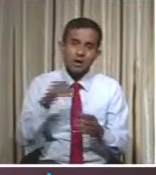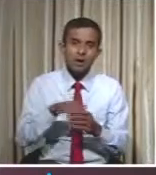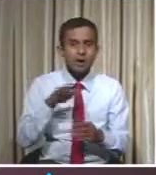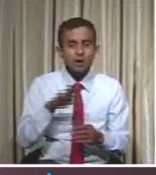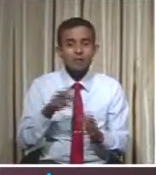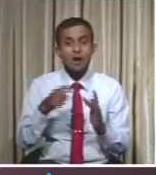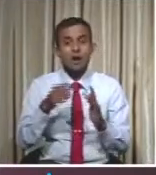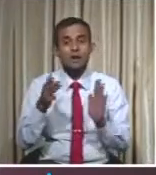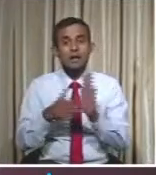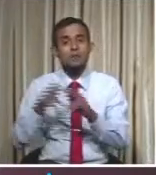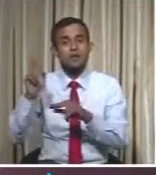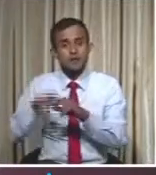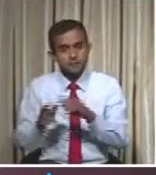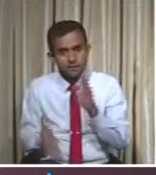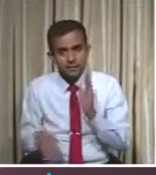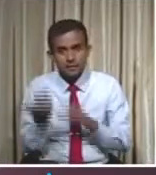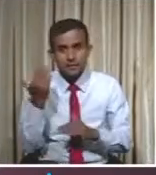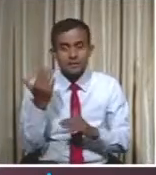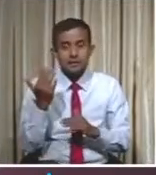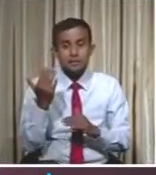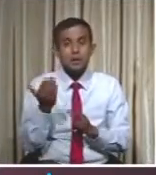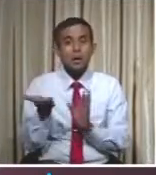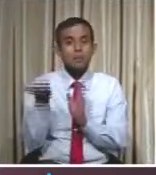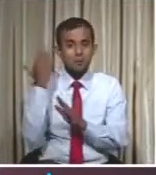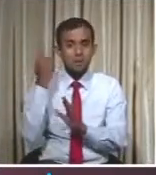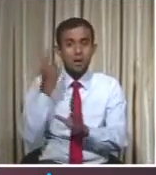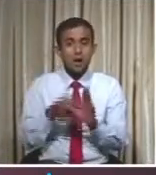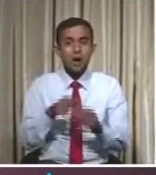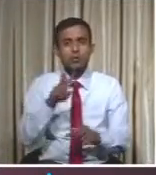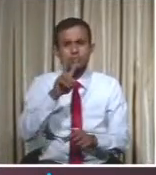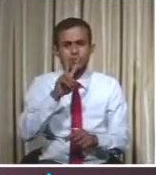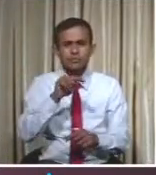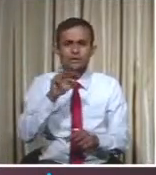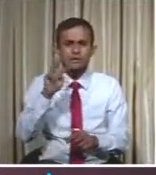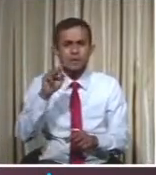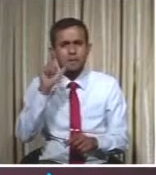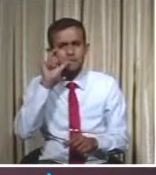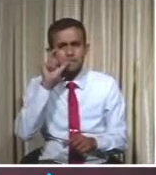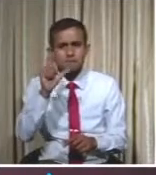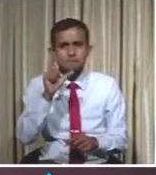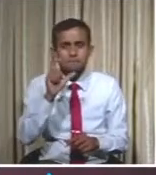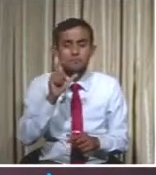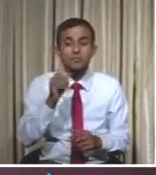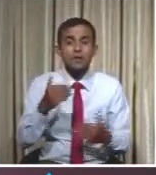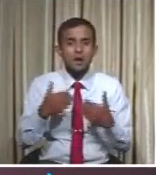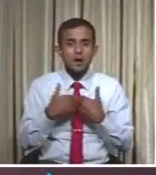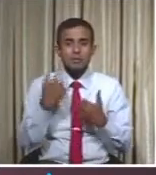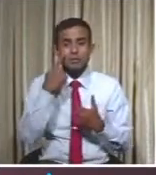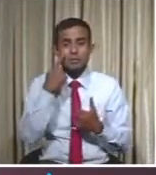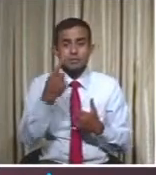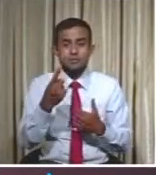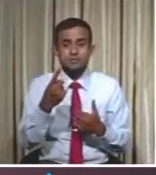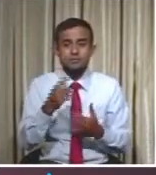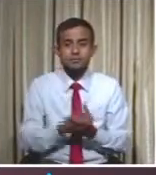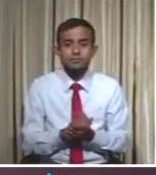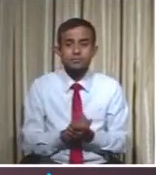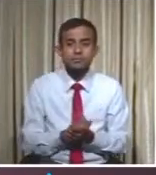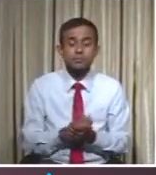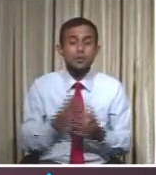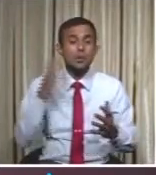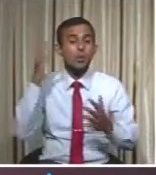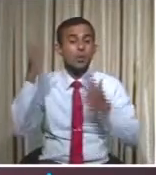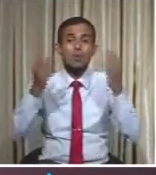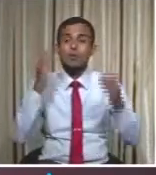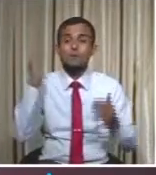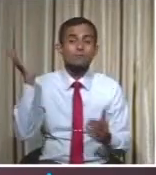IMF එක ගාවට ගියත් මේ පහුගිය දශක දෙක තුන දිහා අපි බැලුවම අපි දැකලා තියෙන්නේ ගෝලීය